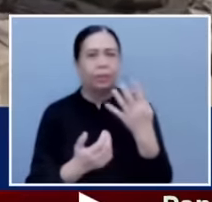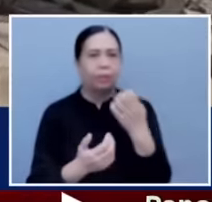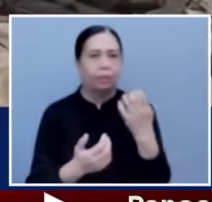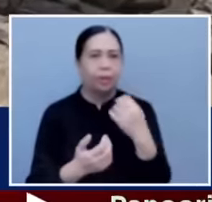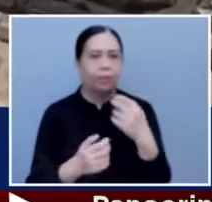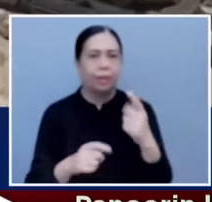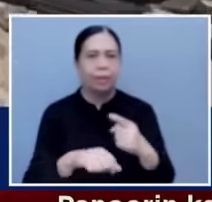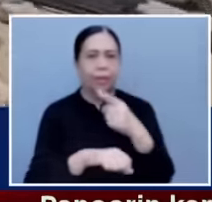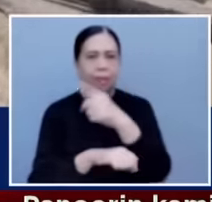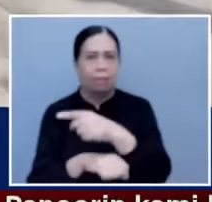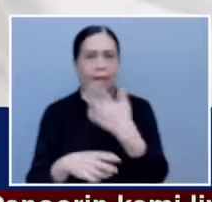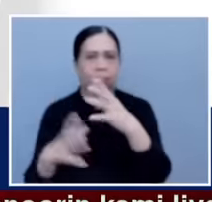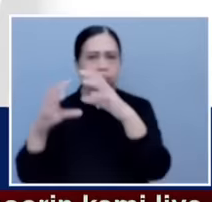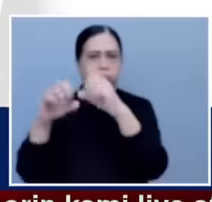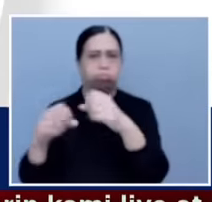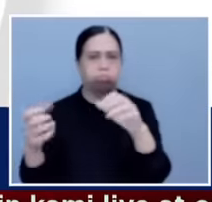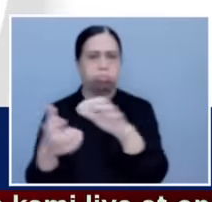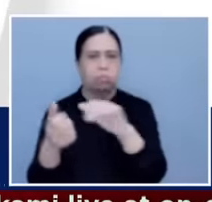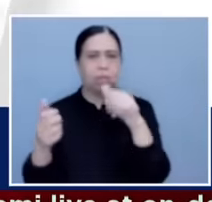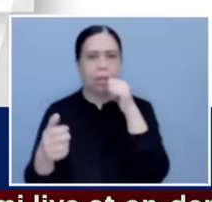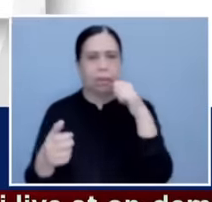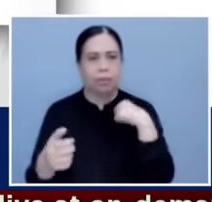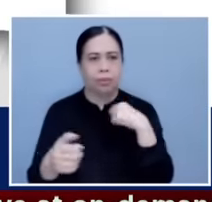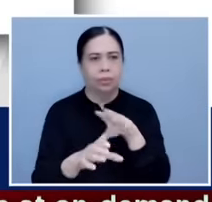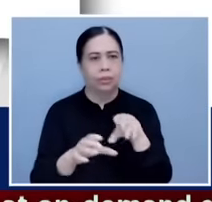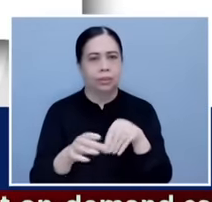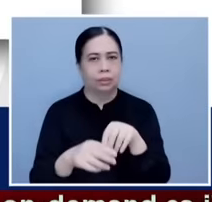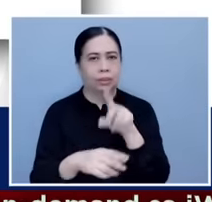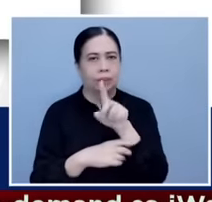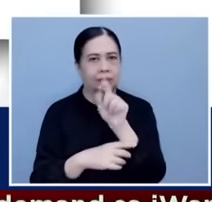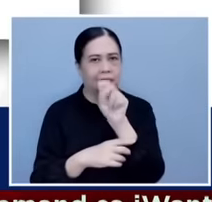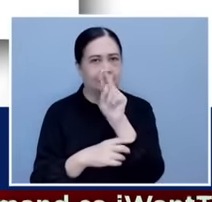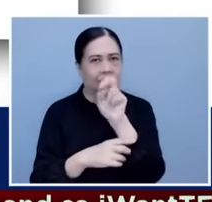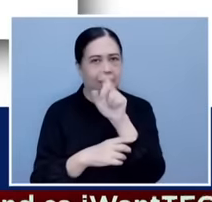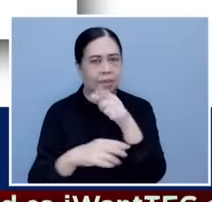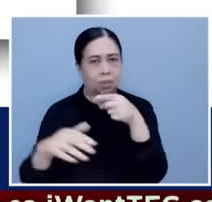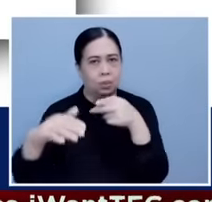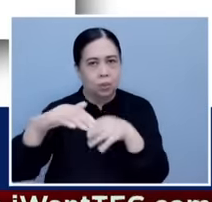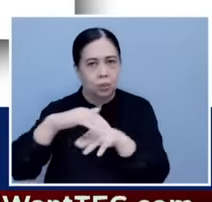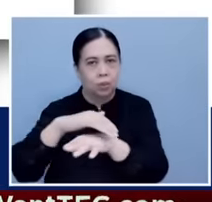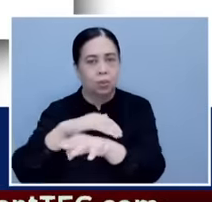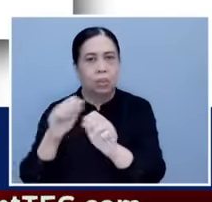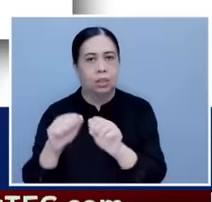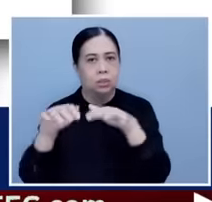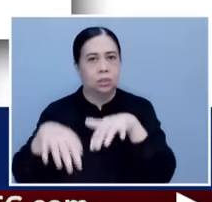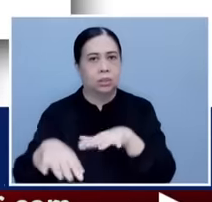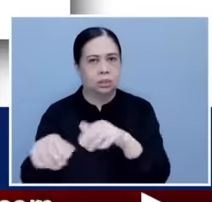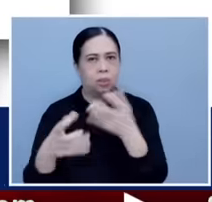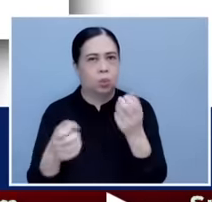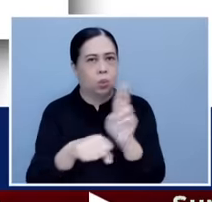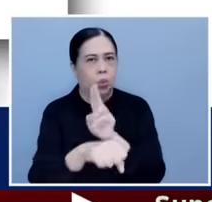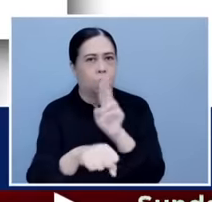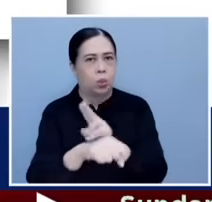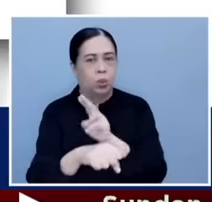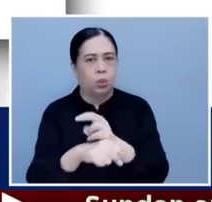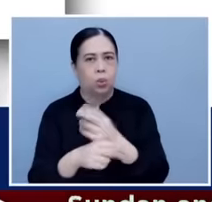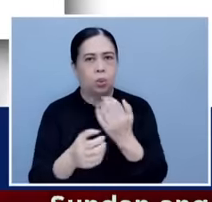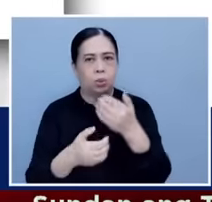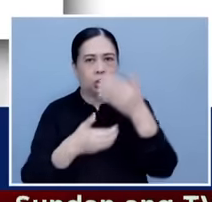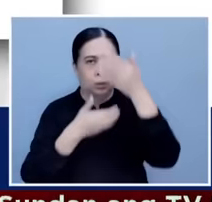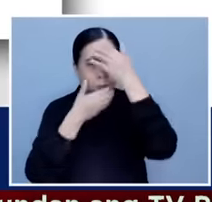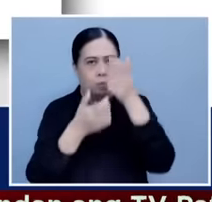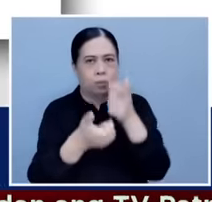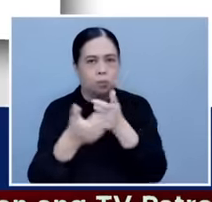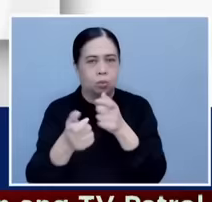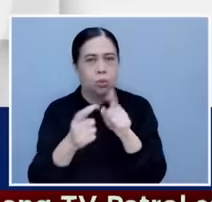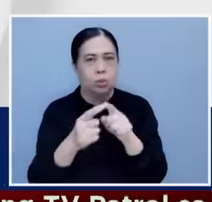ang tinamaan nila kahapon, kabilang na ang isang tunnel papuntang dagat na balak umanong gamitin ng mga terorista para malusob